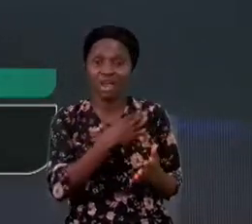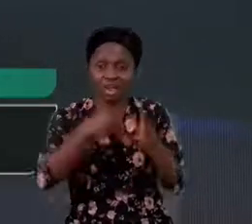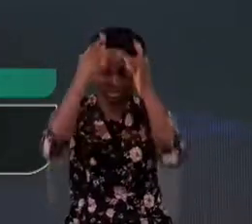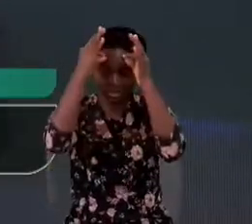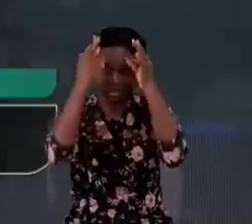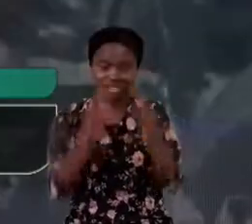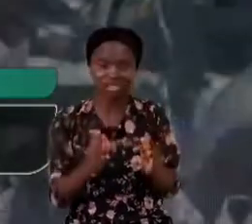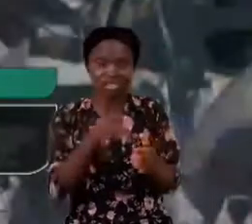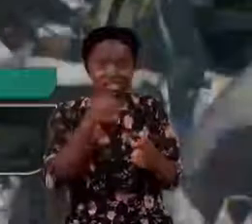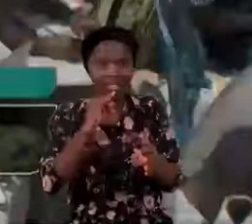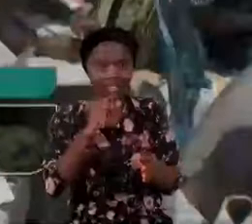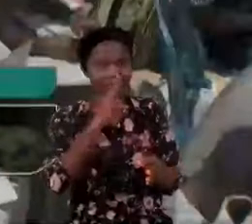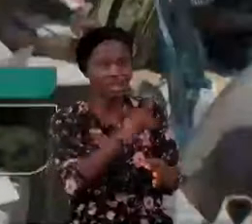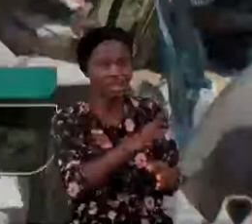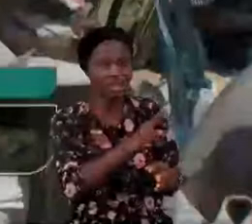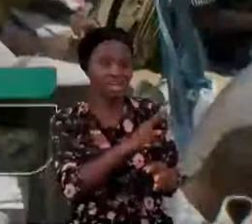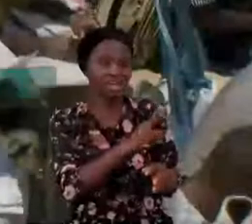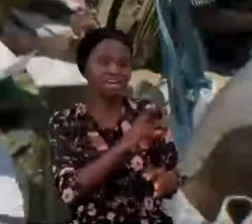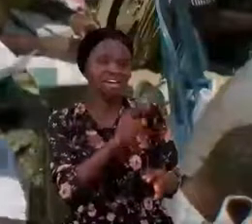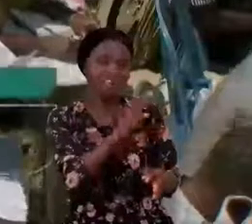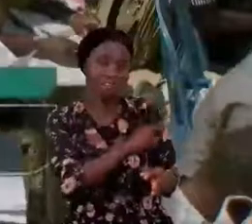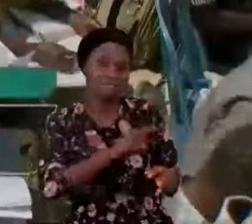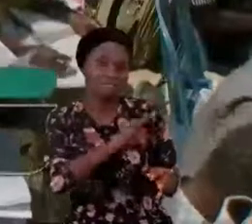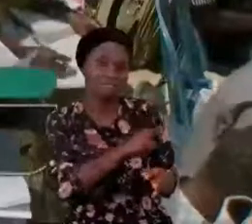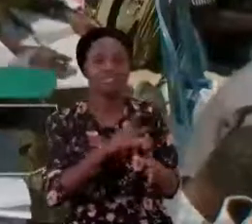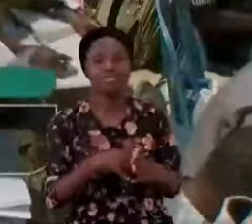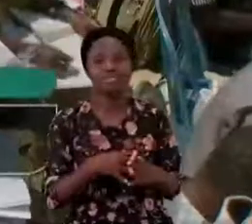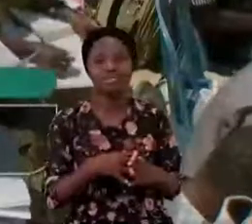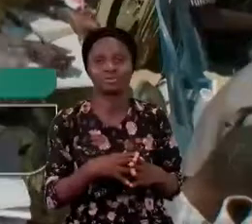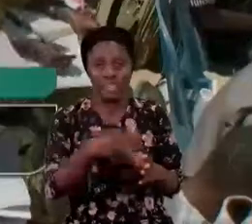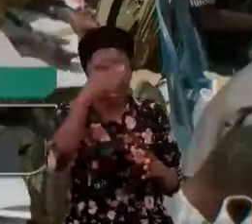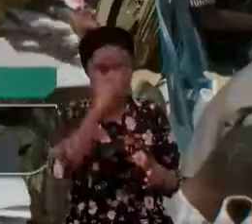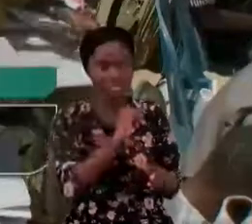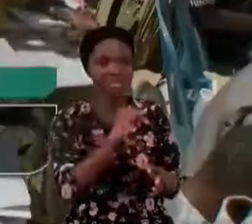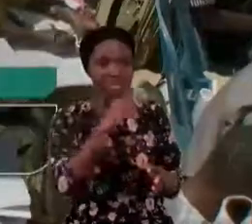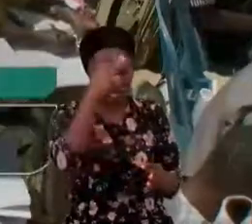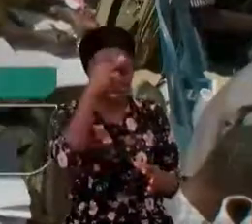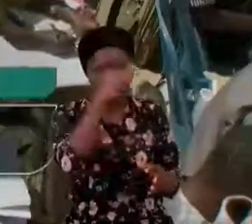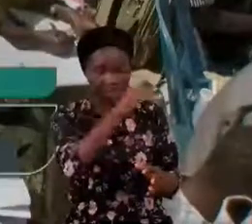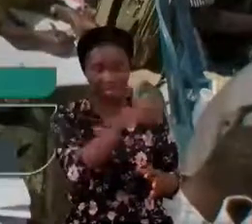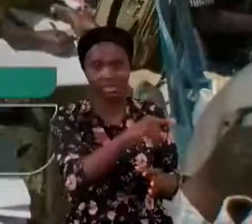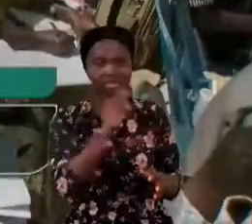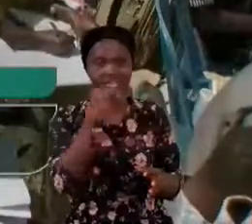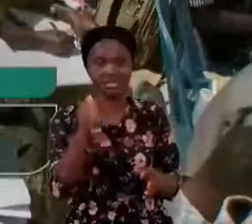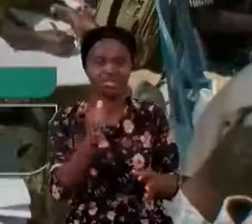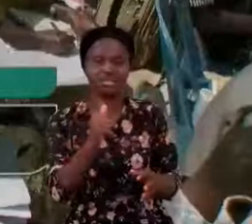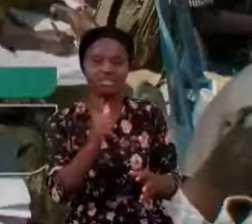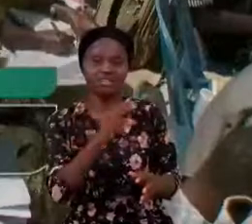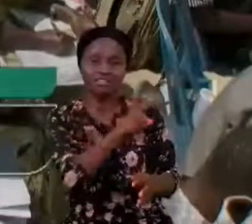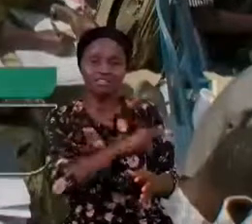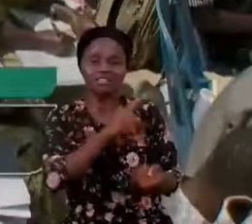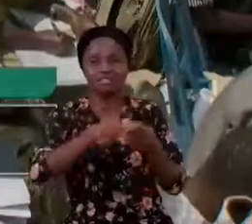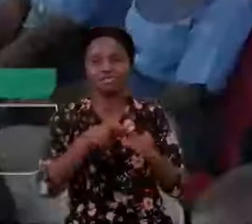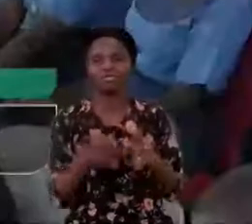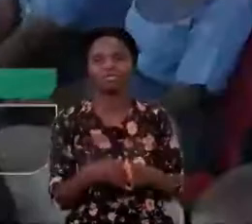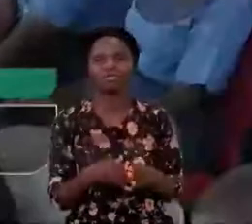vertueux, oh, tu iras loin dans la vie. Mais est-ce qu'il est vigilant ou gaspilleur? Ah, tu dis, c'est mon